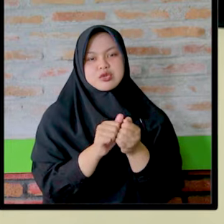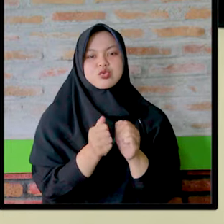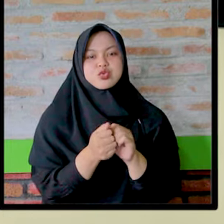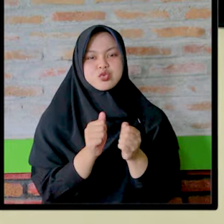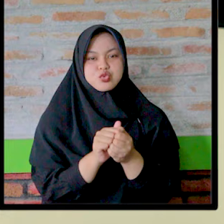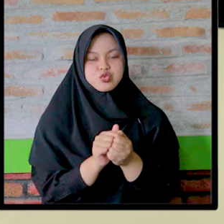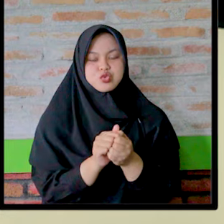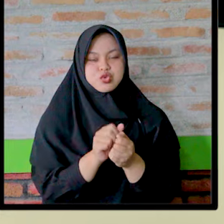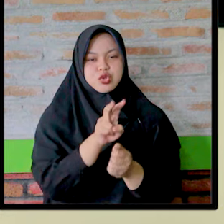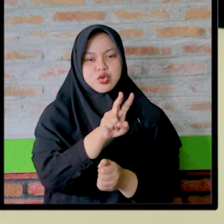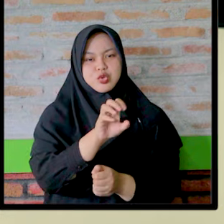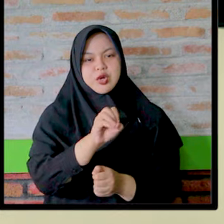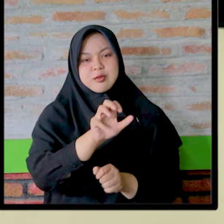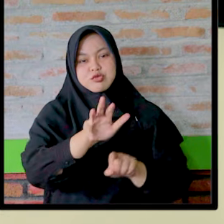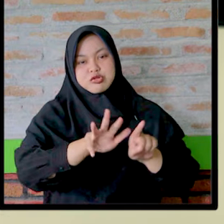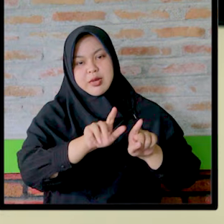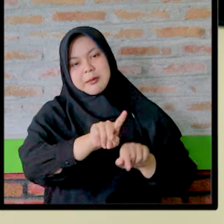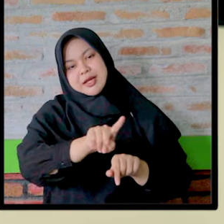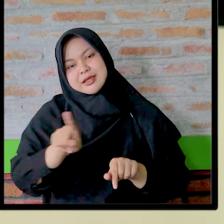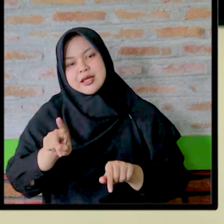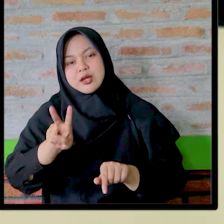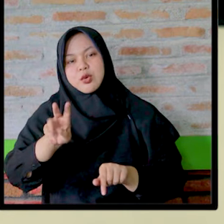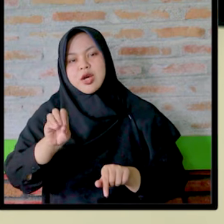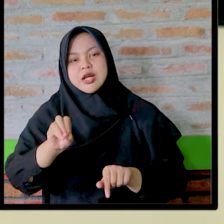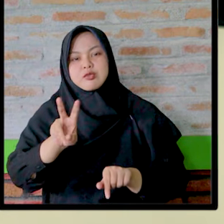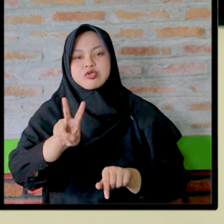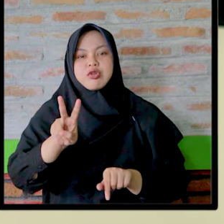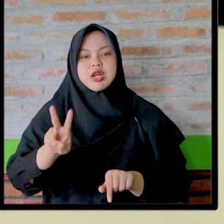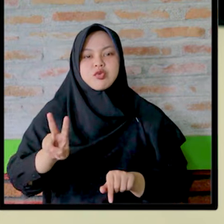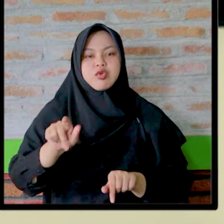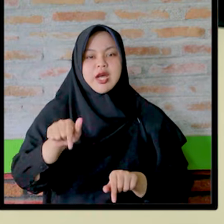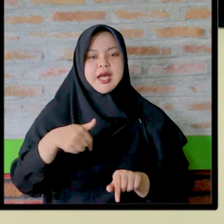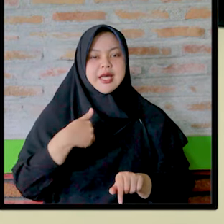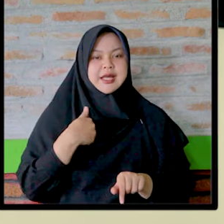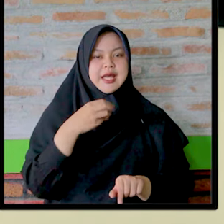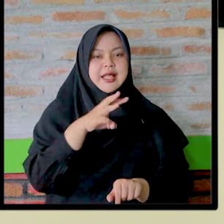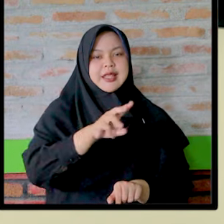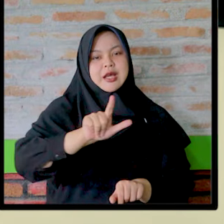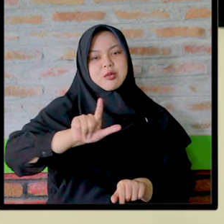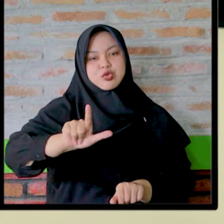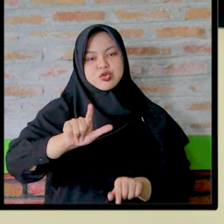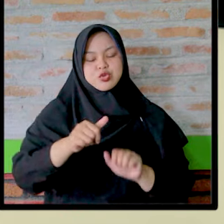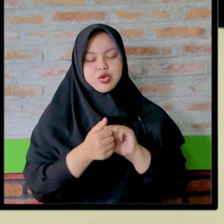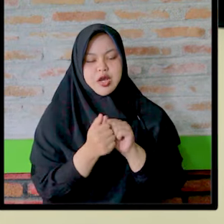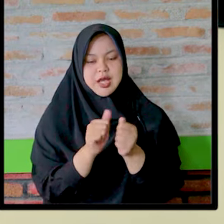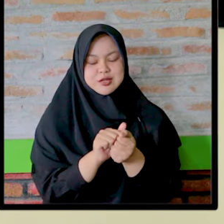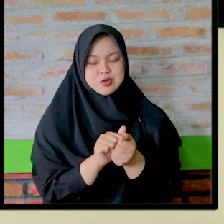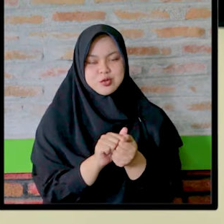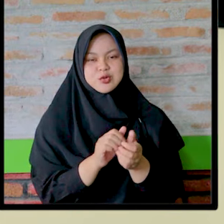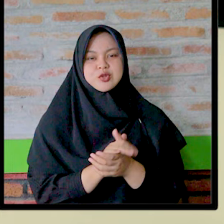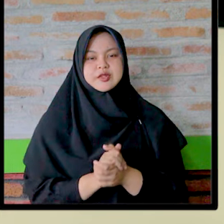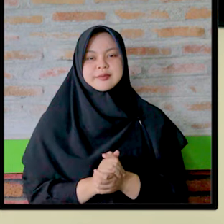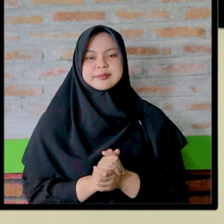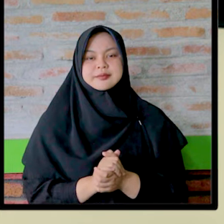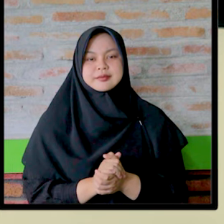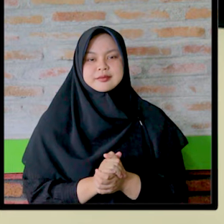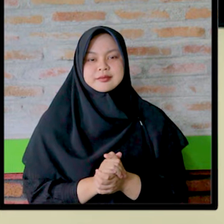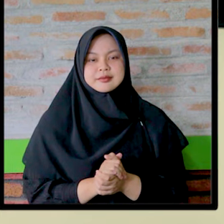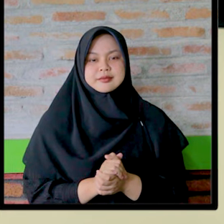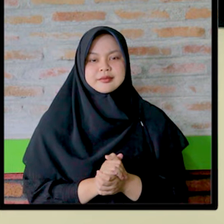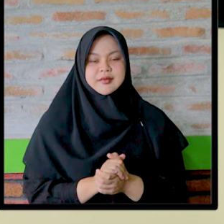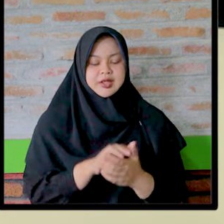2019 sampai 2022 37 kasus nah ini